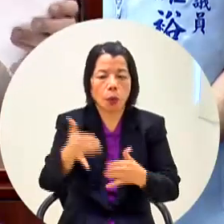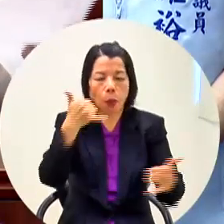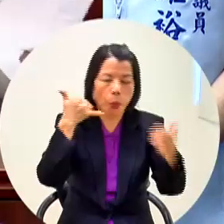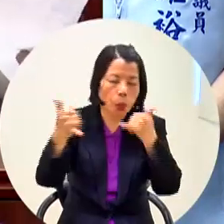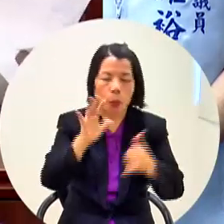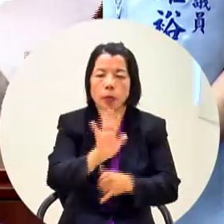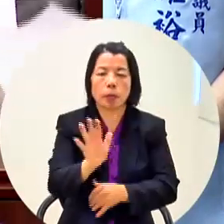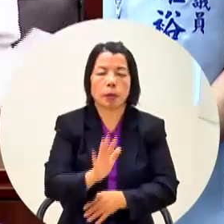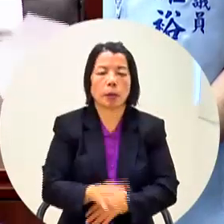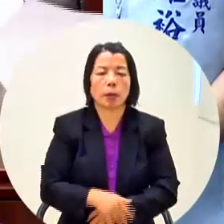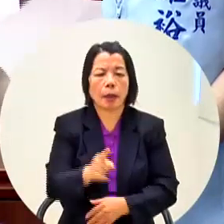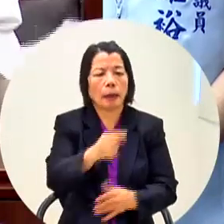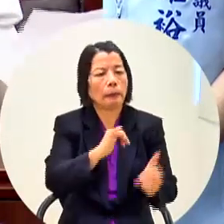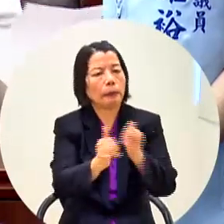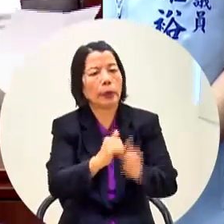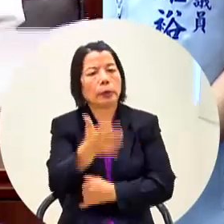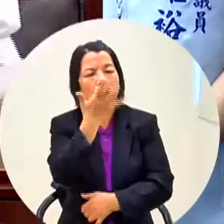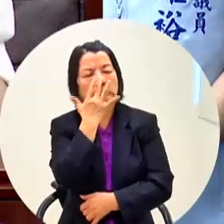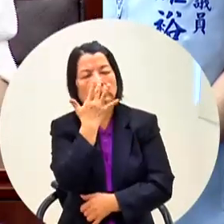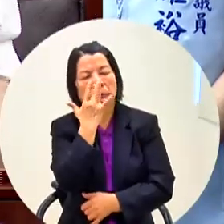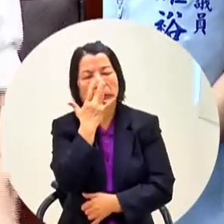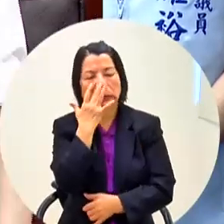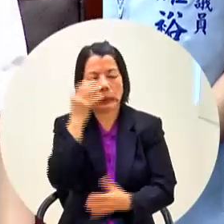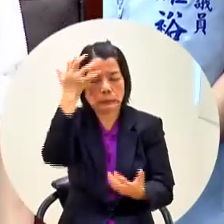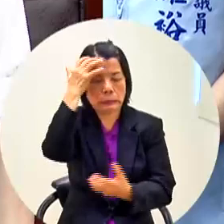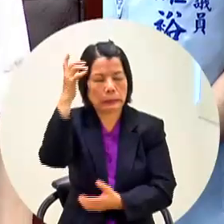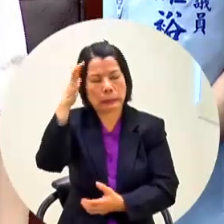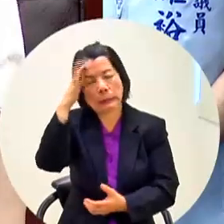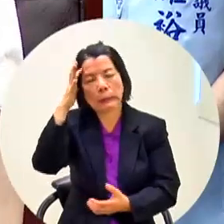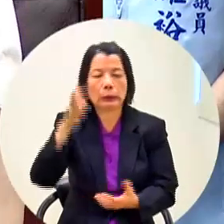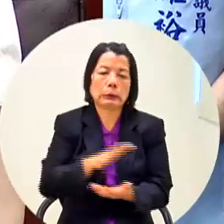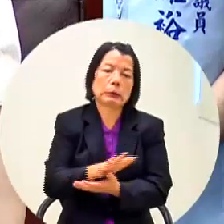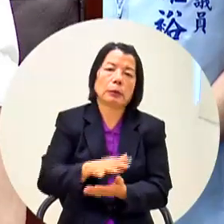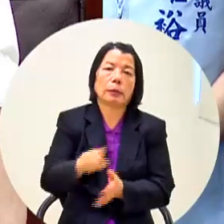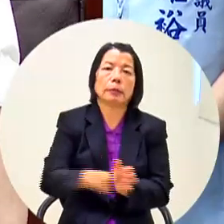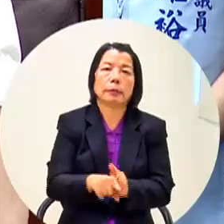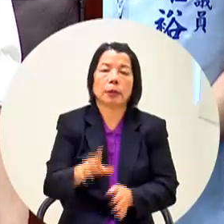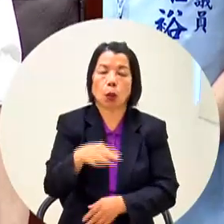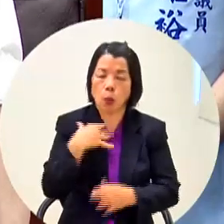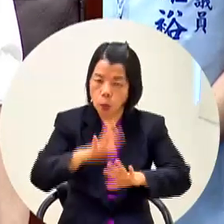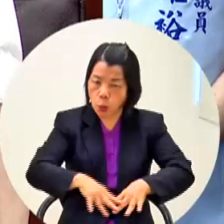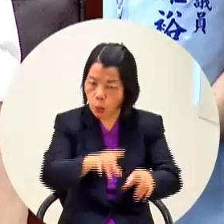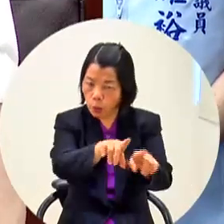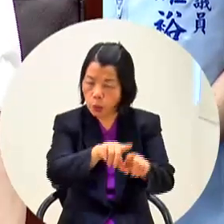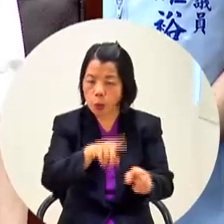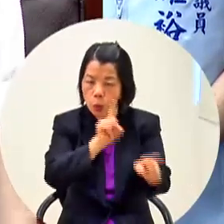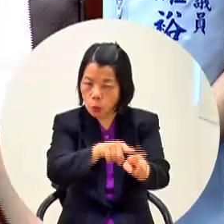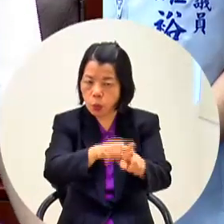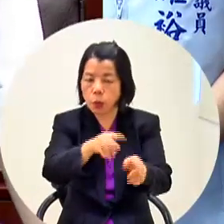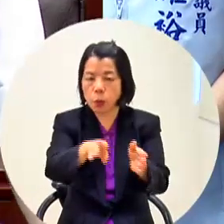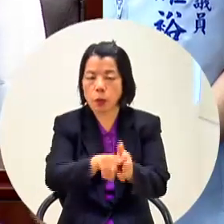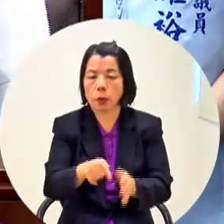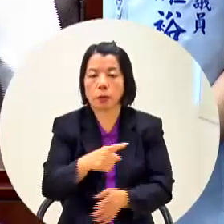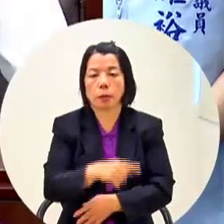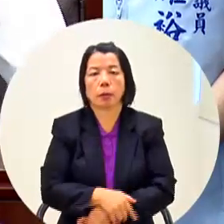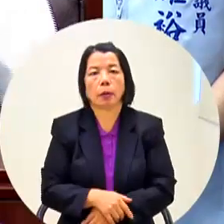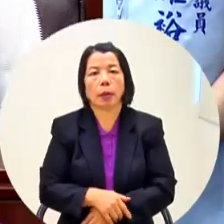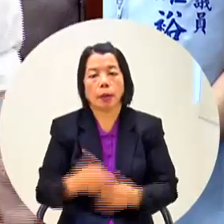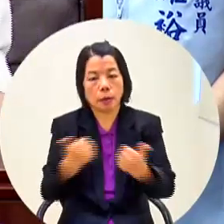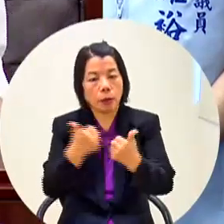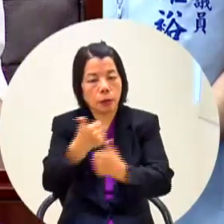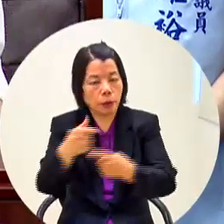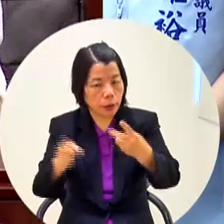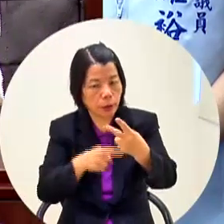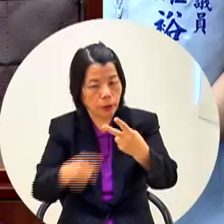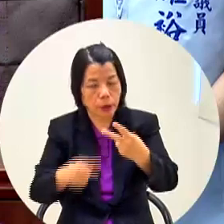让民众搞得头都昏掉了，不知道该怎么办。这一点我们愿意从善如流，针对上面两位议员的咨询补充